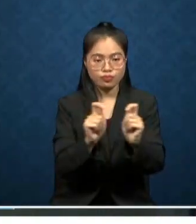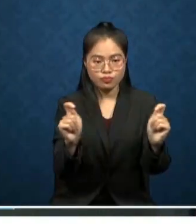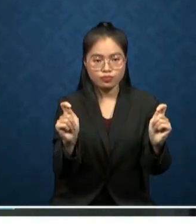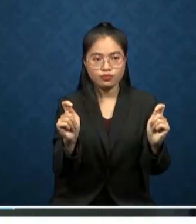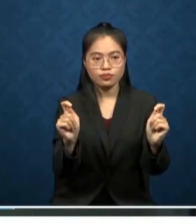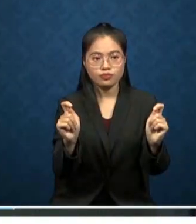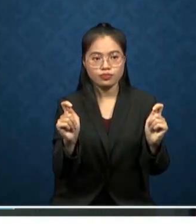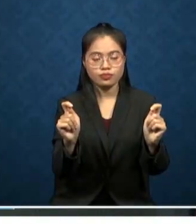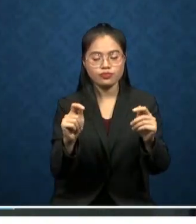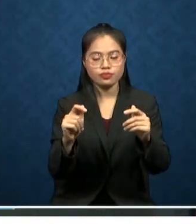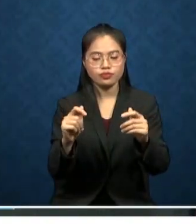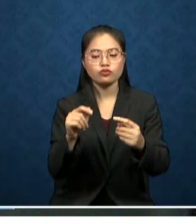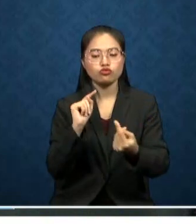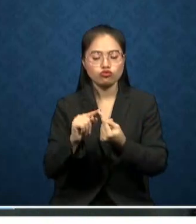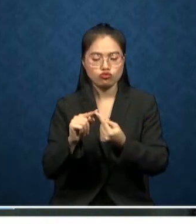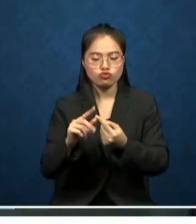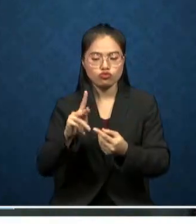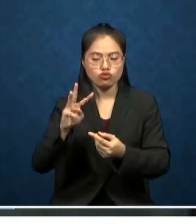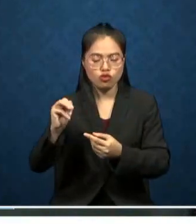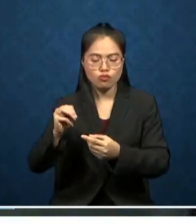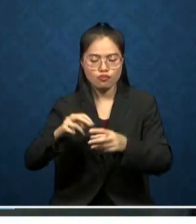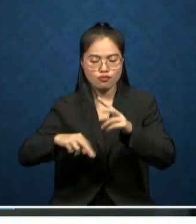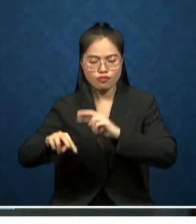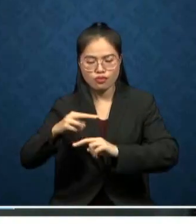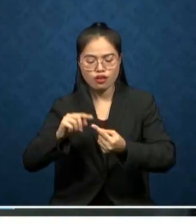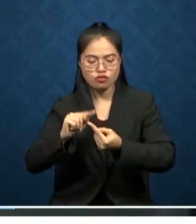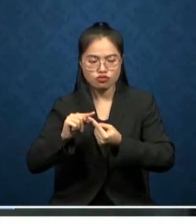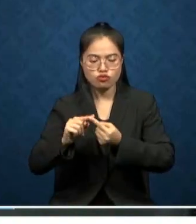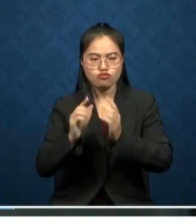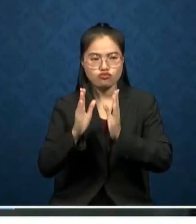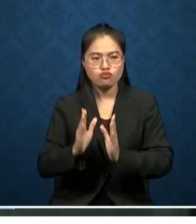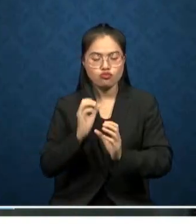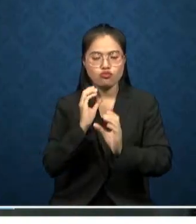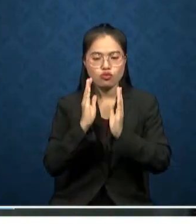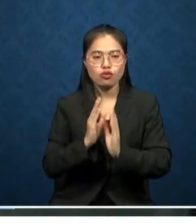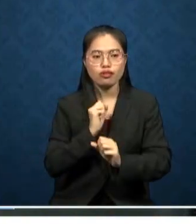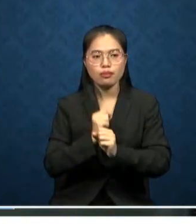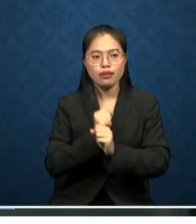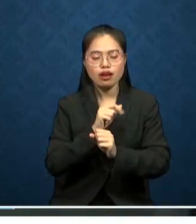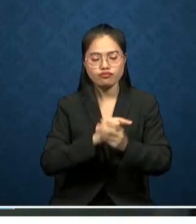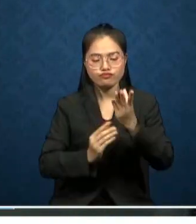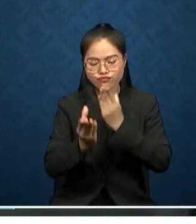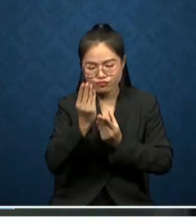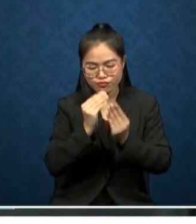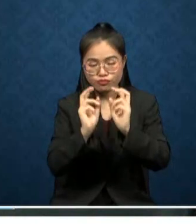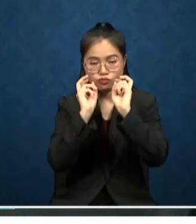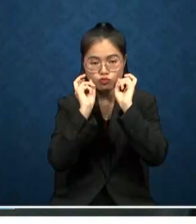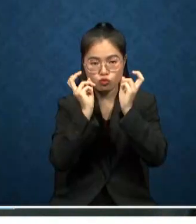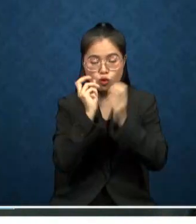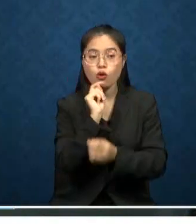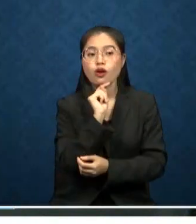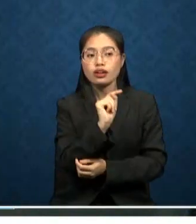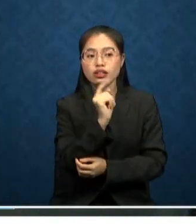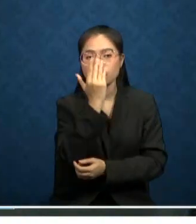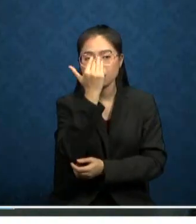จัดหางานและพัฒนาฝีมือแรงงานไปศึกษาในเรื่องนี้เพราะท่านเห็น